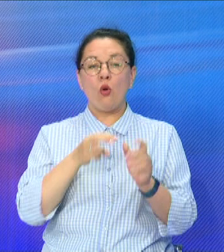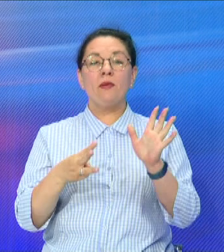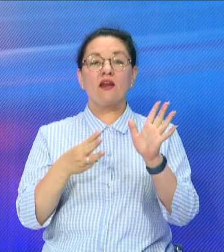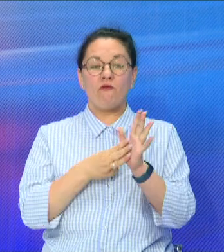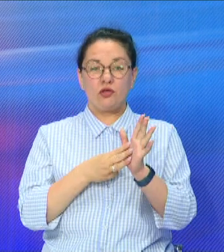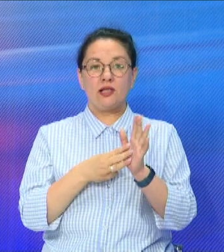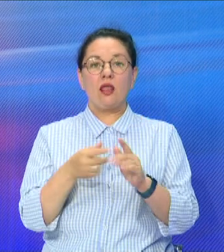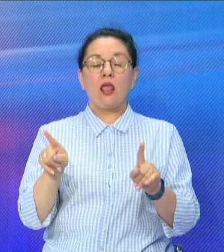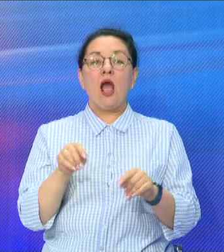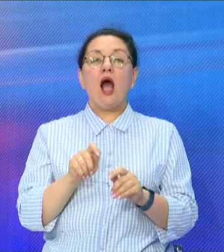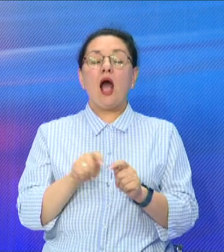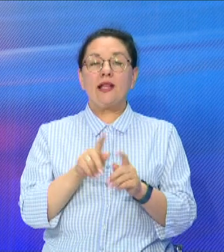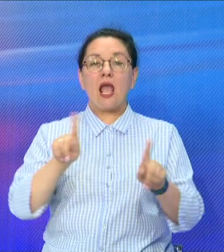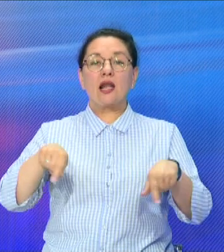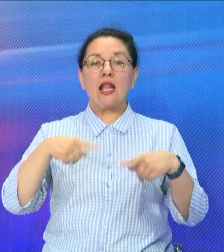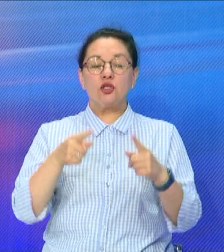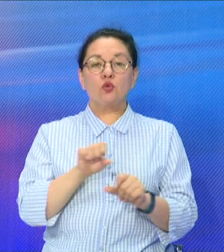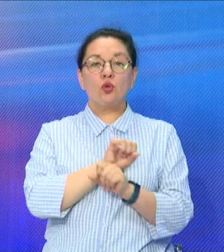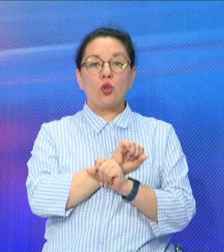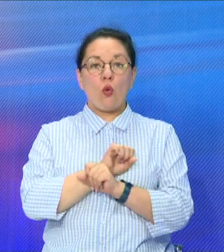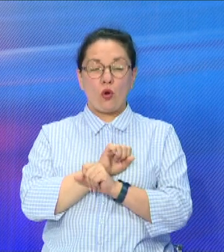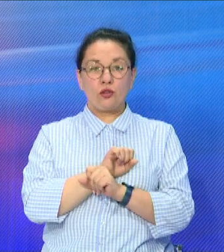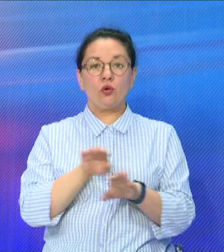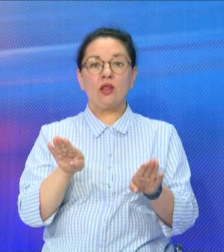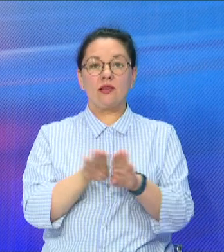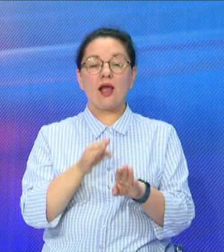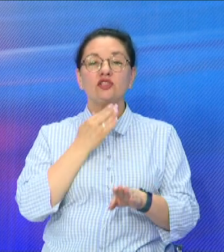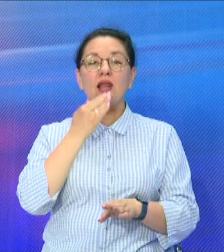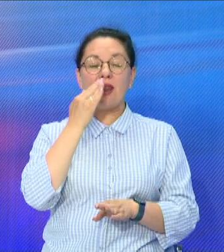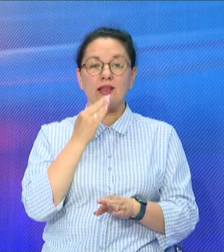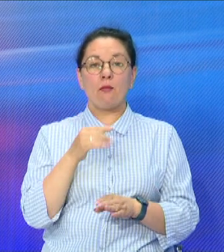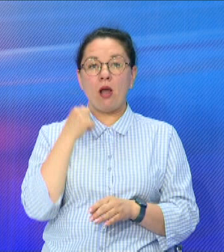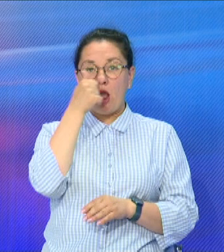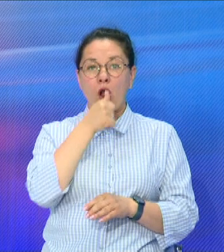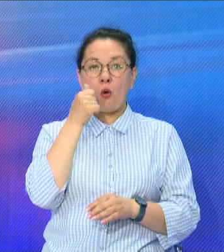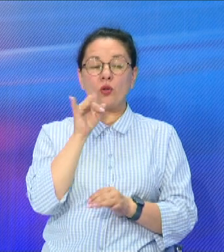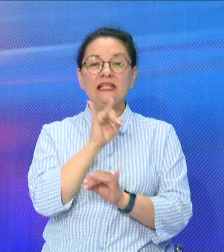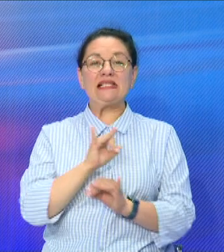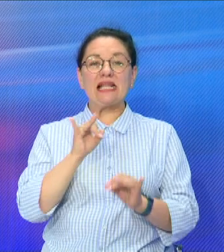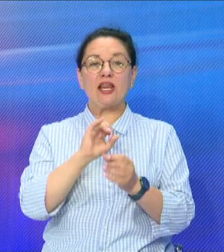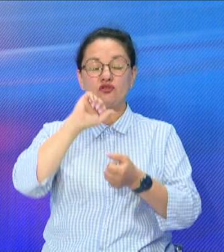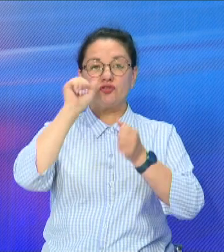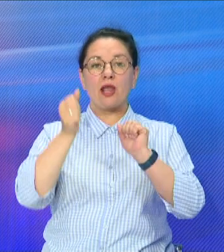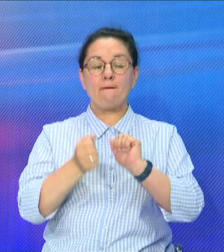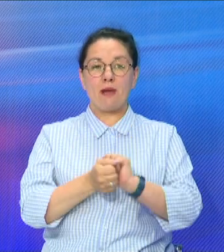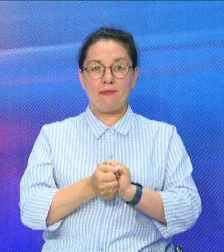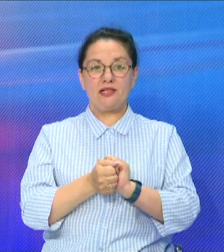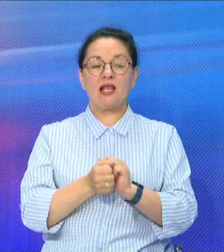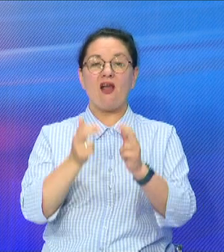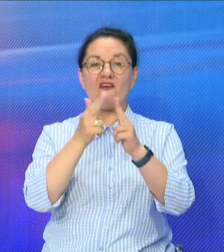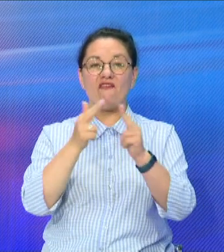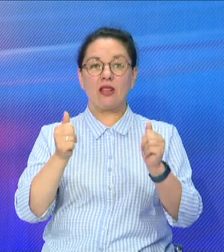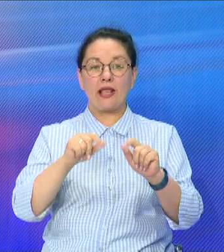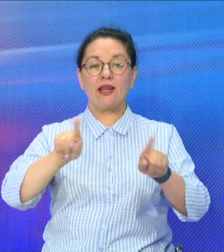программу от починку для детей так этим летом доводок историчной памяти кима беларусь обвешаны 2020 другие блогеры